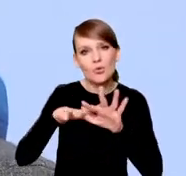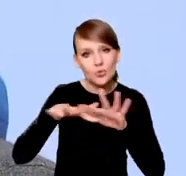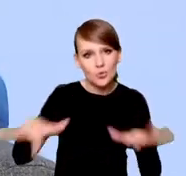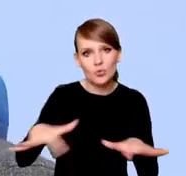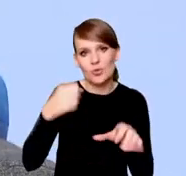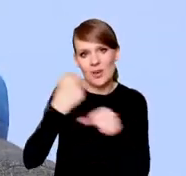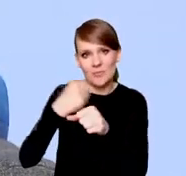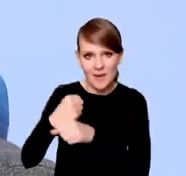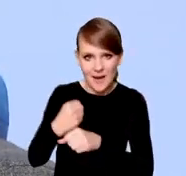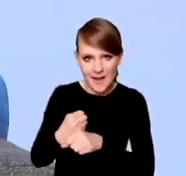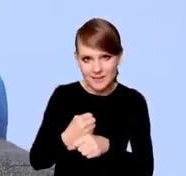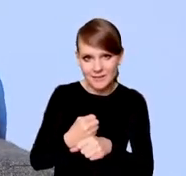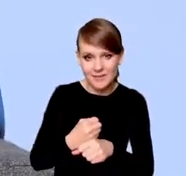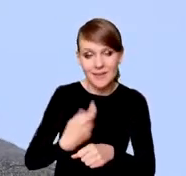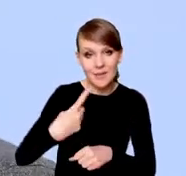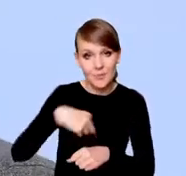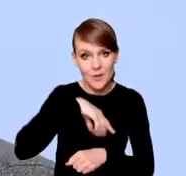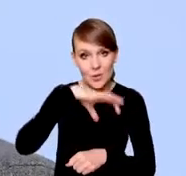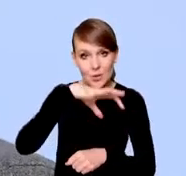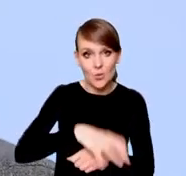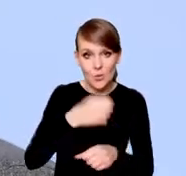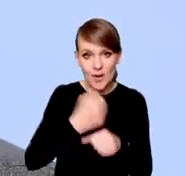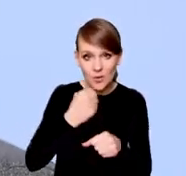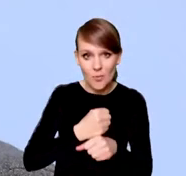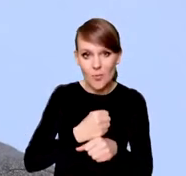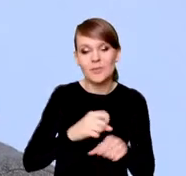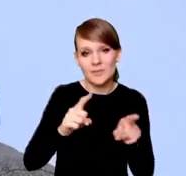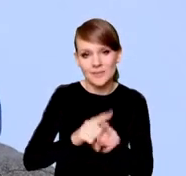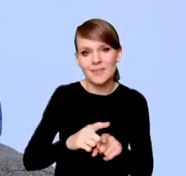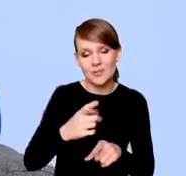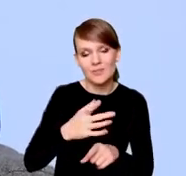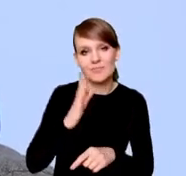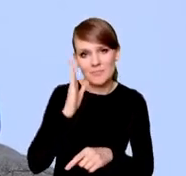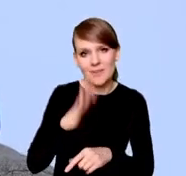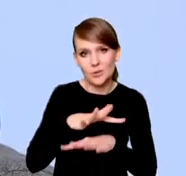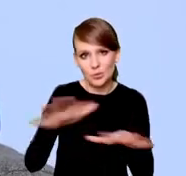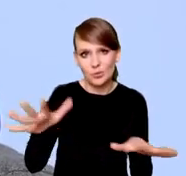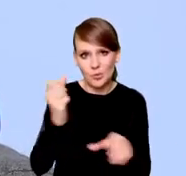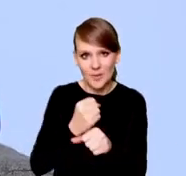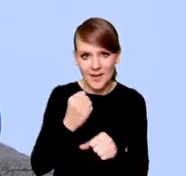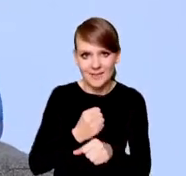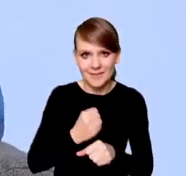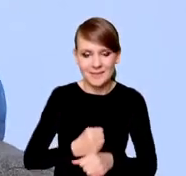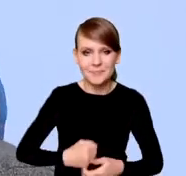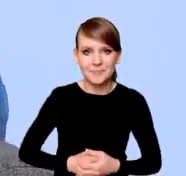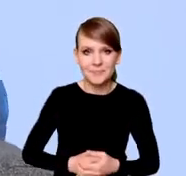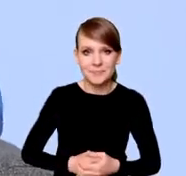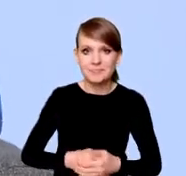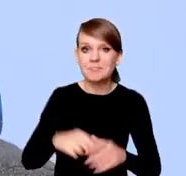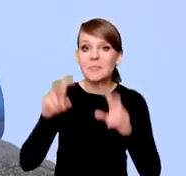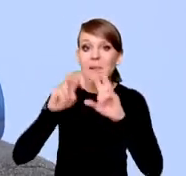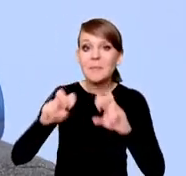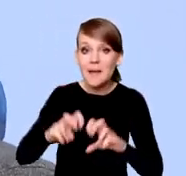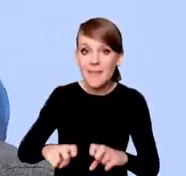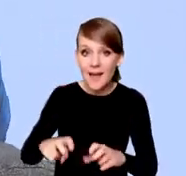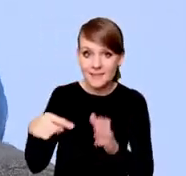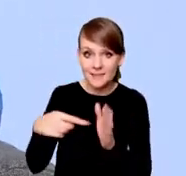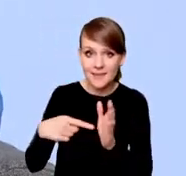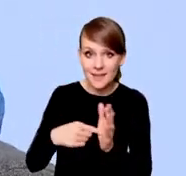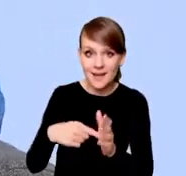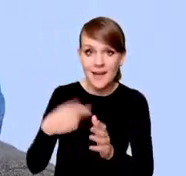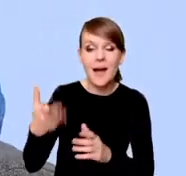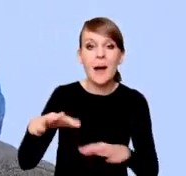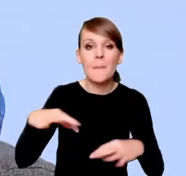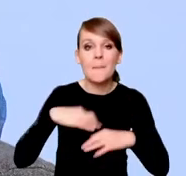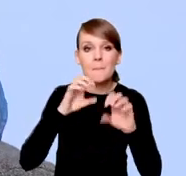naszą grupą roboczą również. W tych badaniach pani profesor